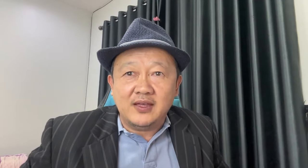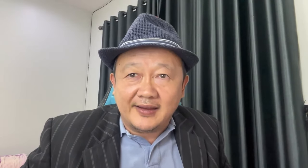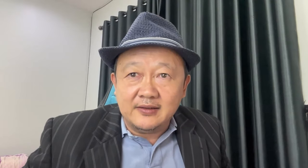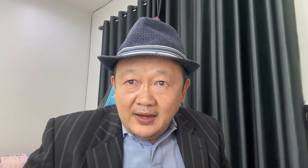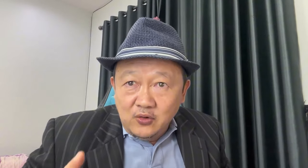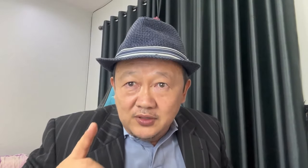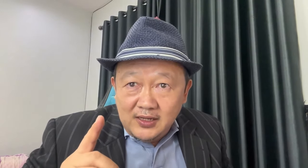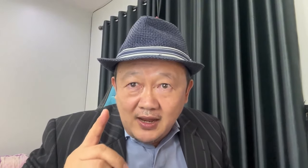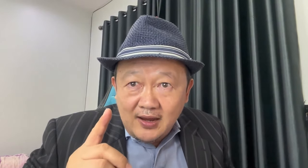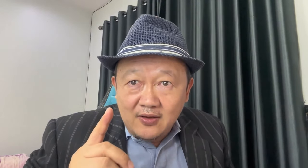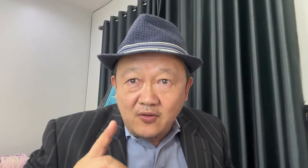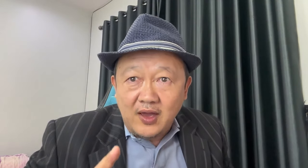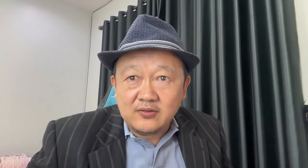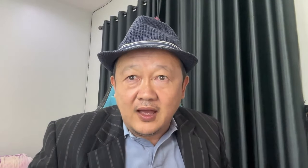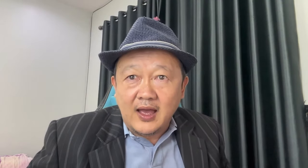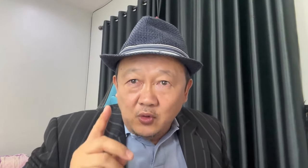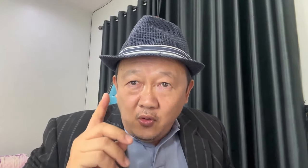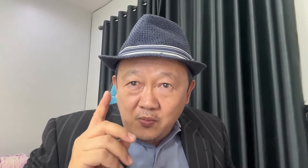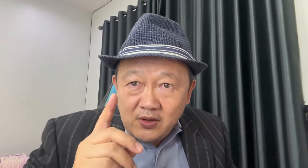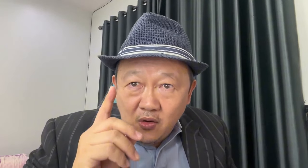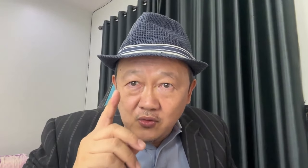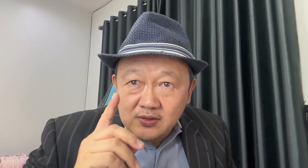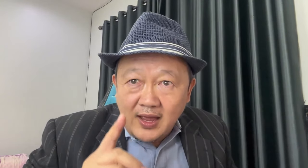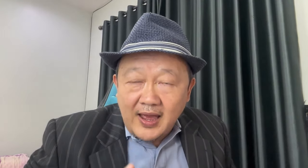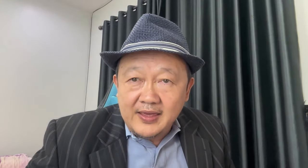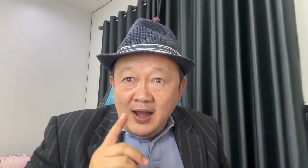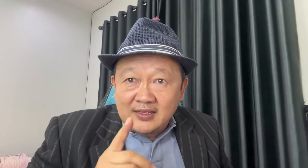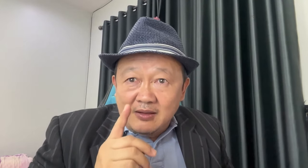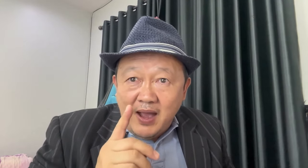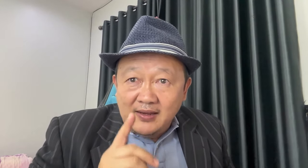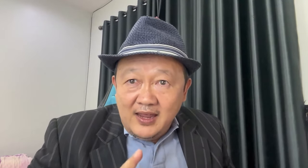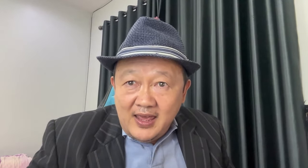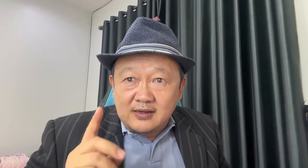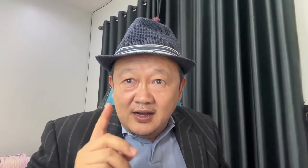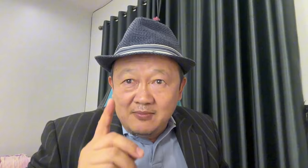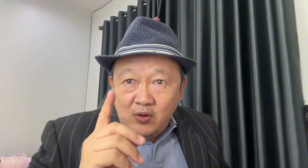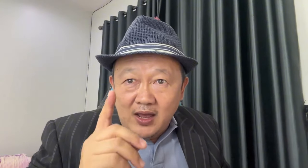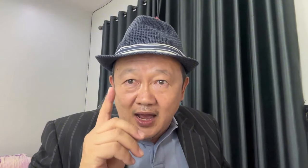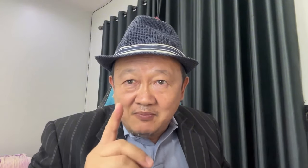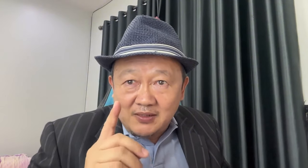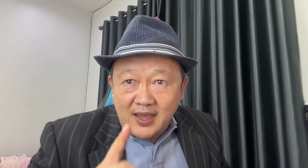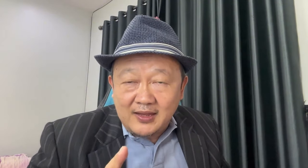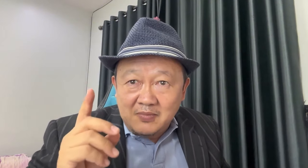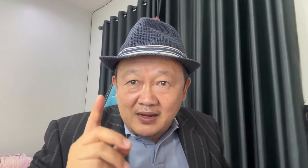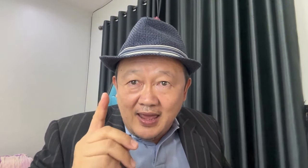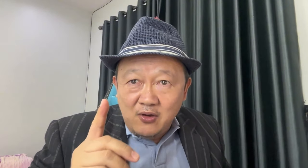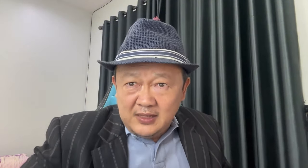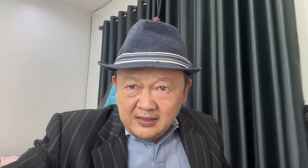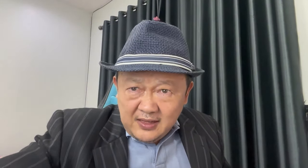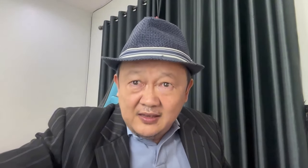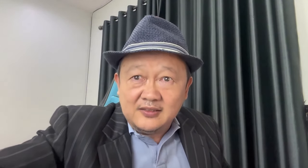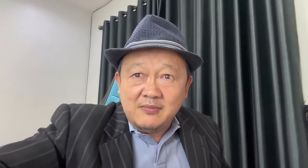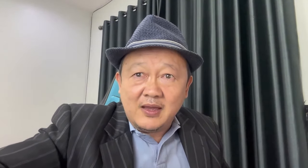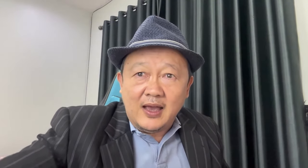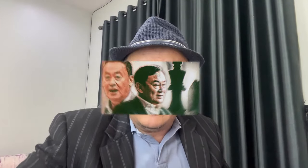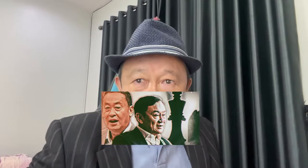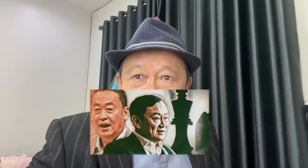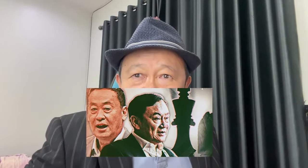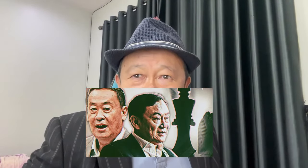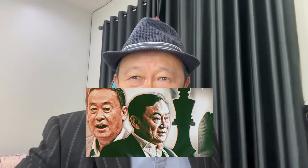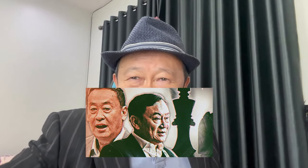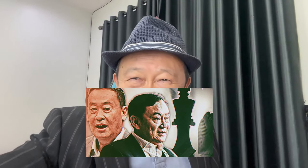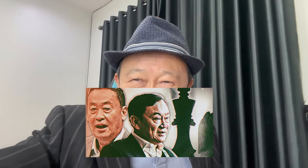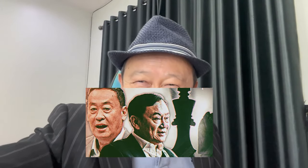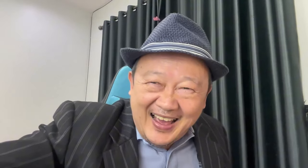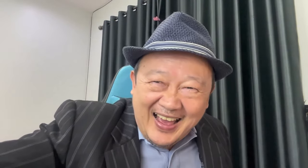เปลี่ยนความคิดกันแต่ดูสีหน้าแล้วก็แววตาตรงประโยคสุดท้ายรัฐบาลนี้เคยบริหารประเทศมาแล้วจริงๆใช่มั้ยคะ